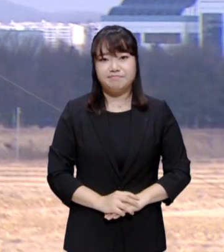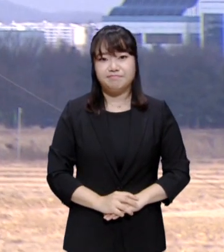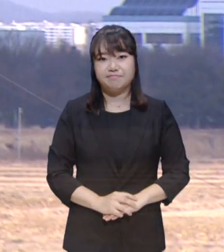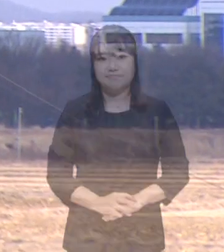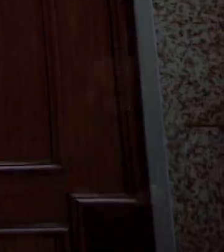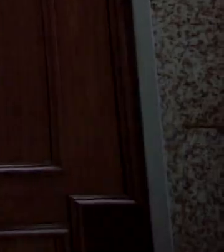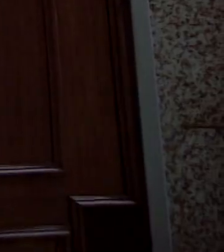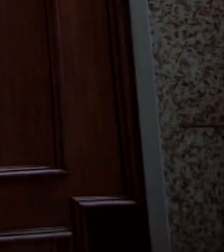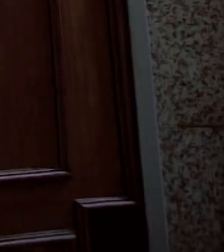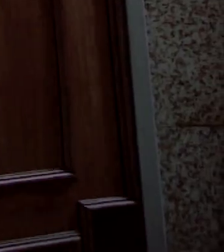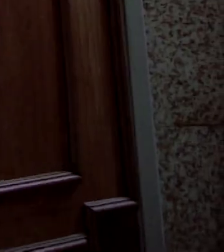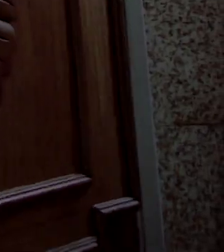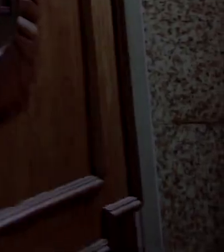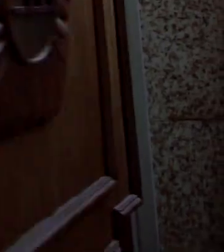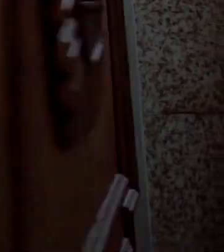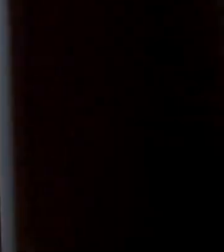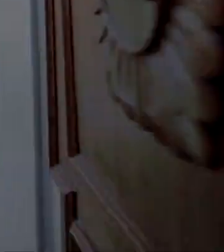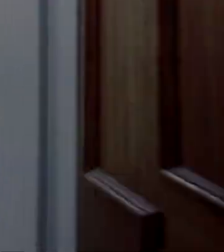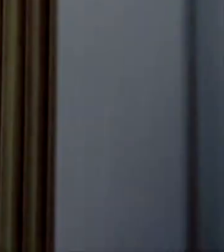김대우입니다.